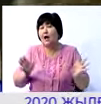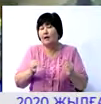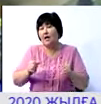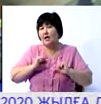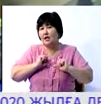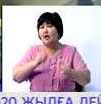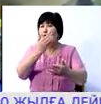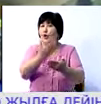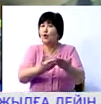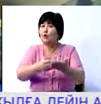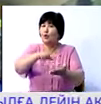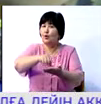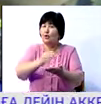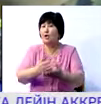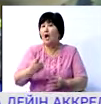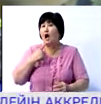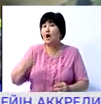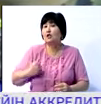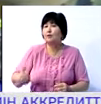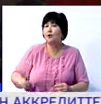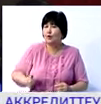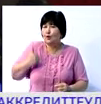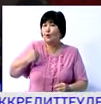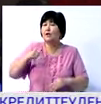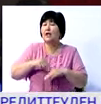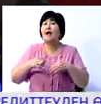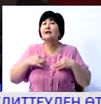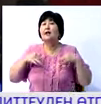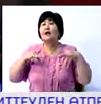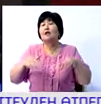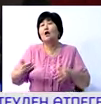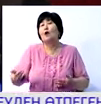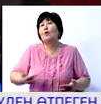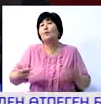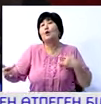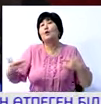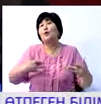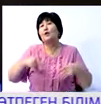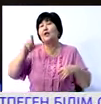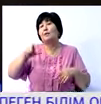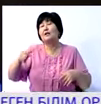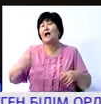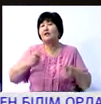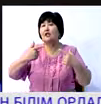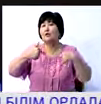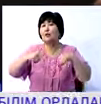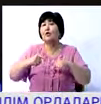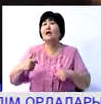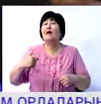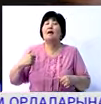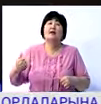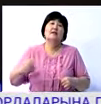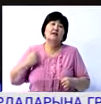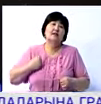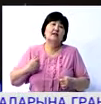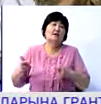ерлік үлгісін көрсетіп келеді. Жауынгерлік рух сезілген салтанатты шара өңір өнерпаздары мен әскери бөлім сарбаздары дайындаған